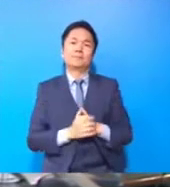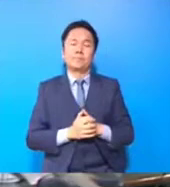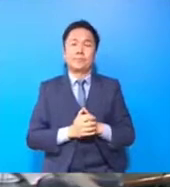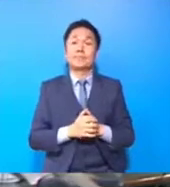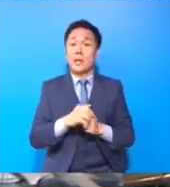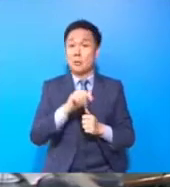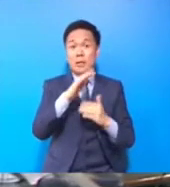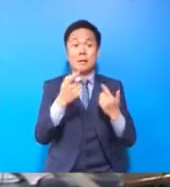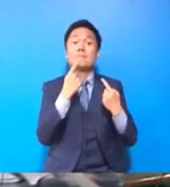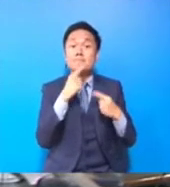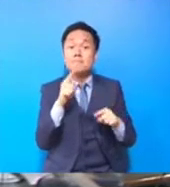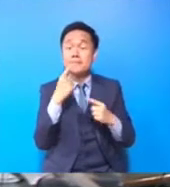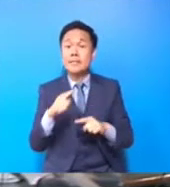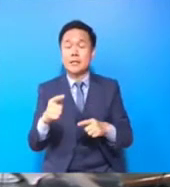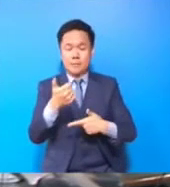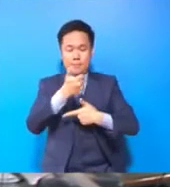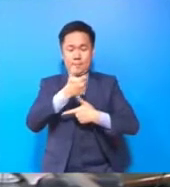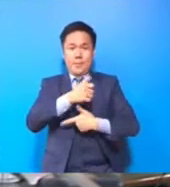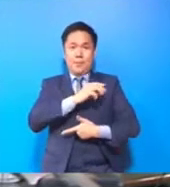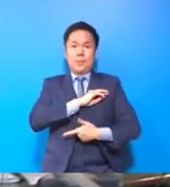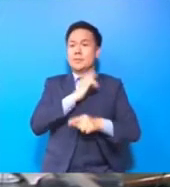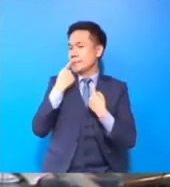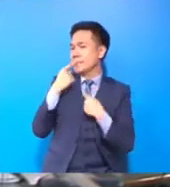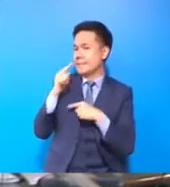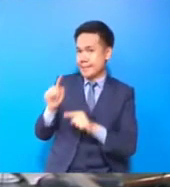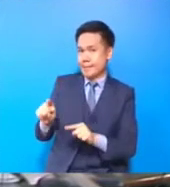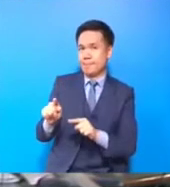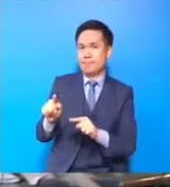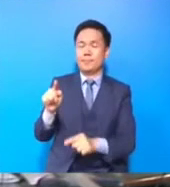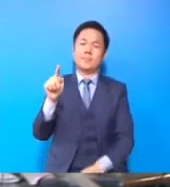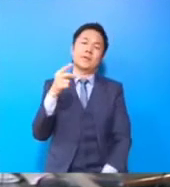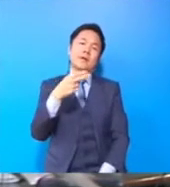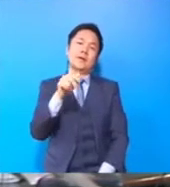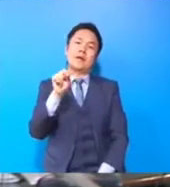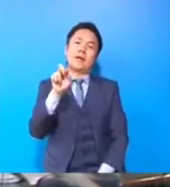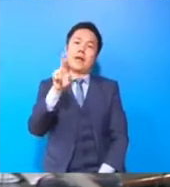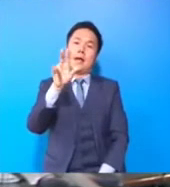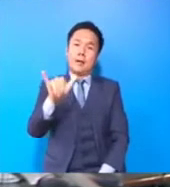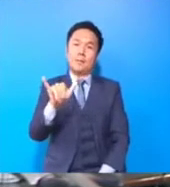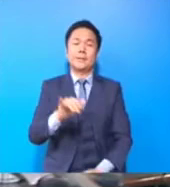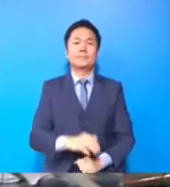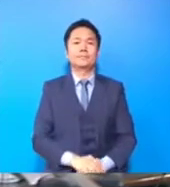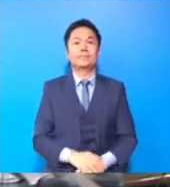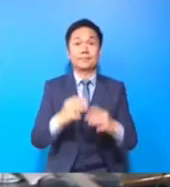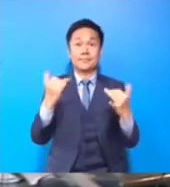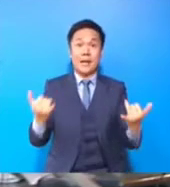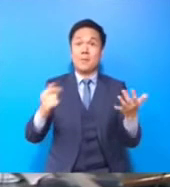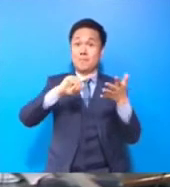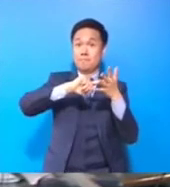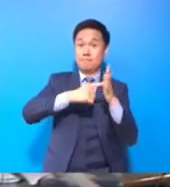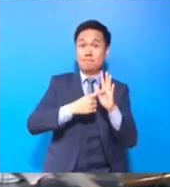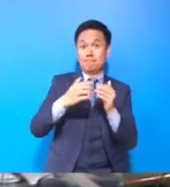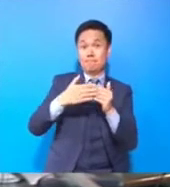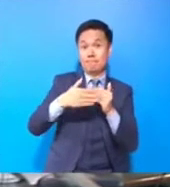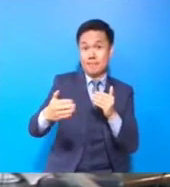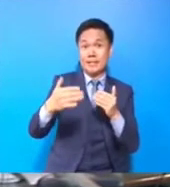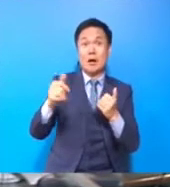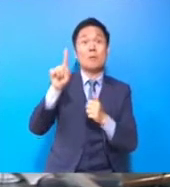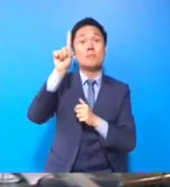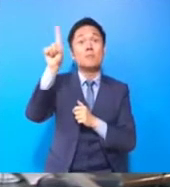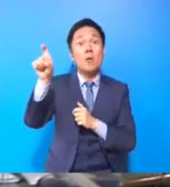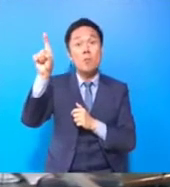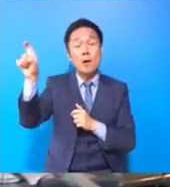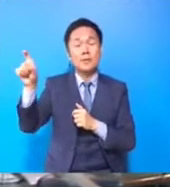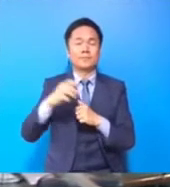Jose tulang adalah merupakan jalan kampung yang perlu di naik-naik Tarra Apakah perancangan Kak Kementerian yang Muhammad